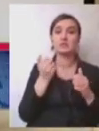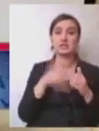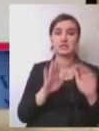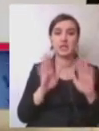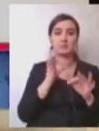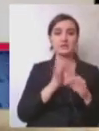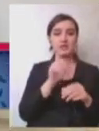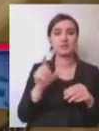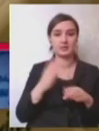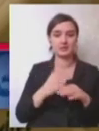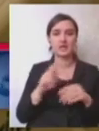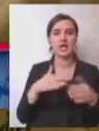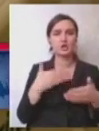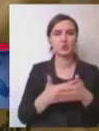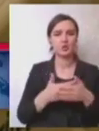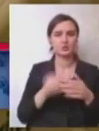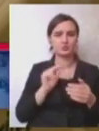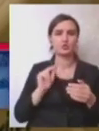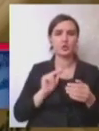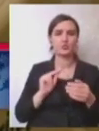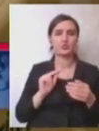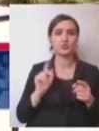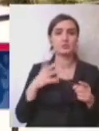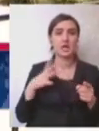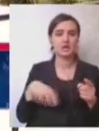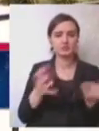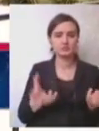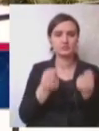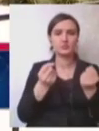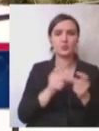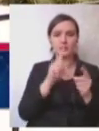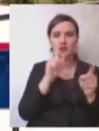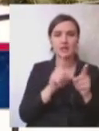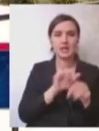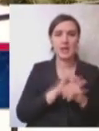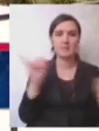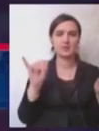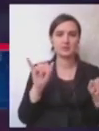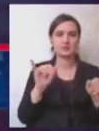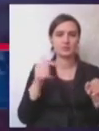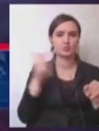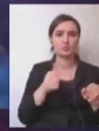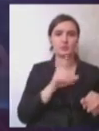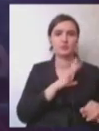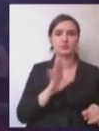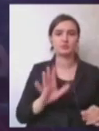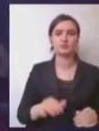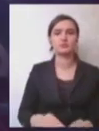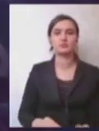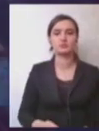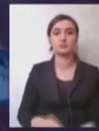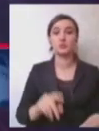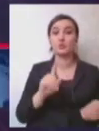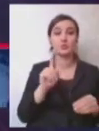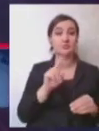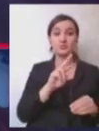ხელმძღვანელები არიან და აქტიურად მუშაობენ იმისათვის, რომ საქართველოში არ მოხდეს ეპიდაფეთქება. რომ არა დაავადებათა კონტროლის